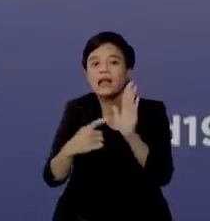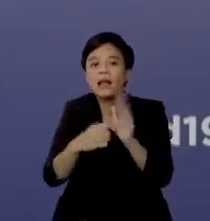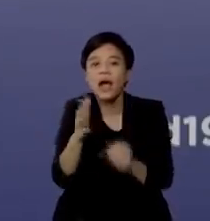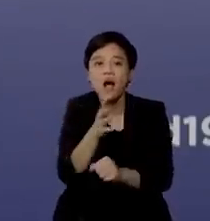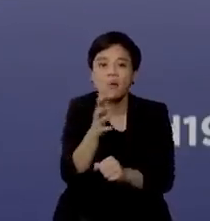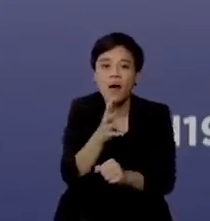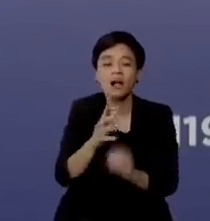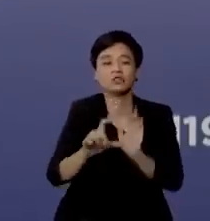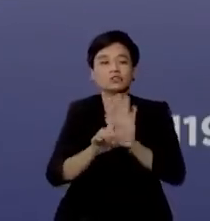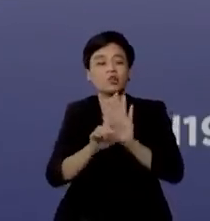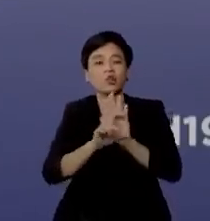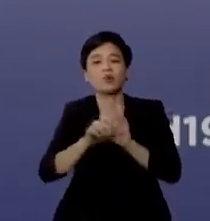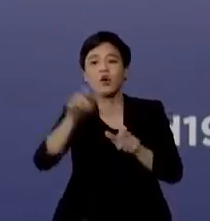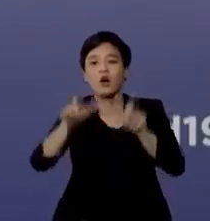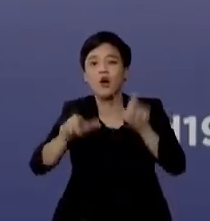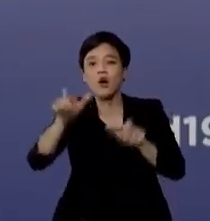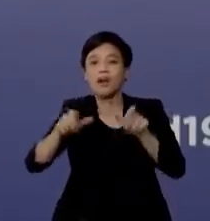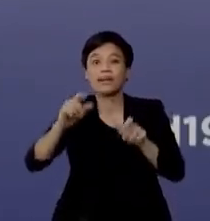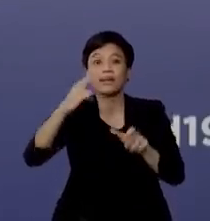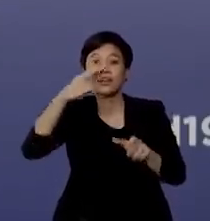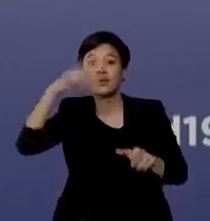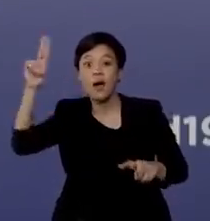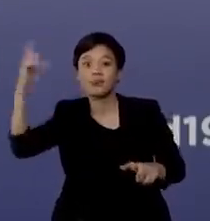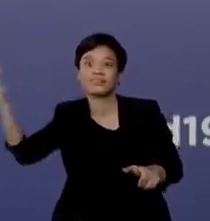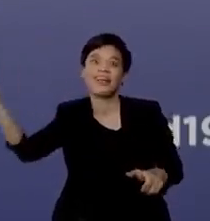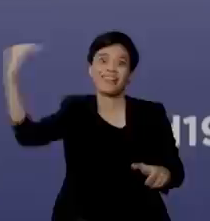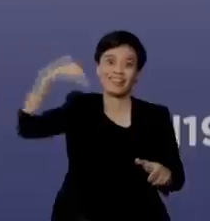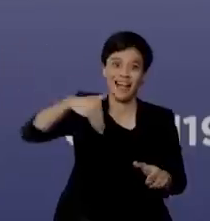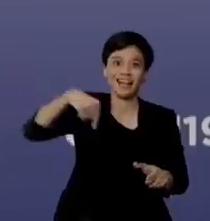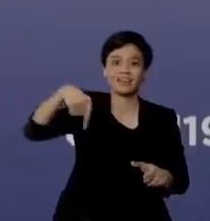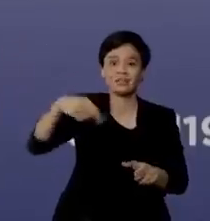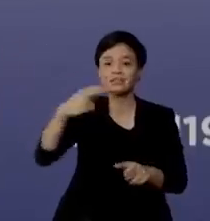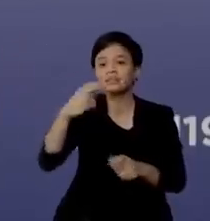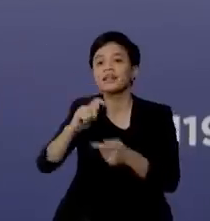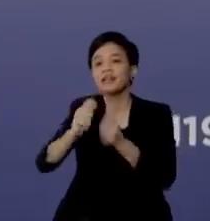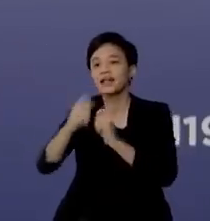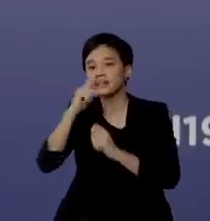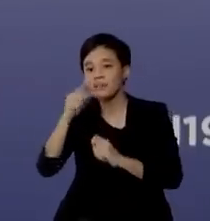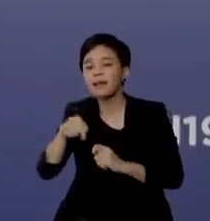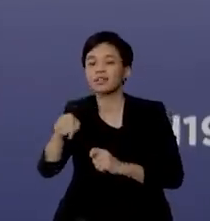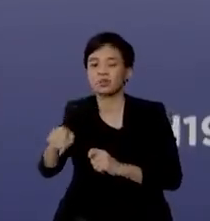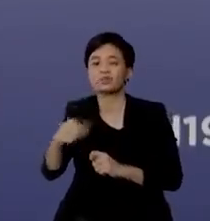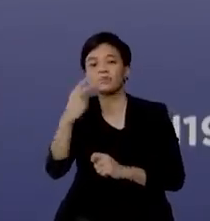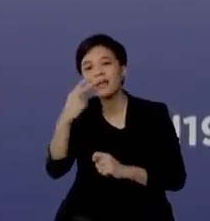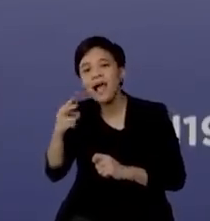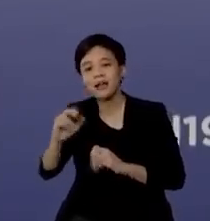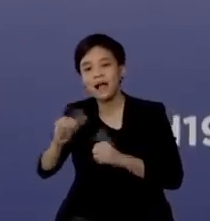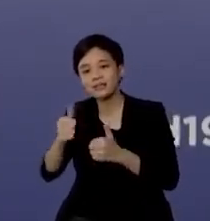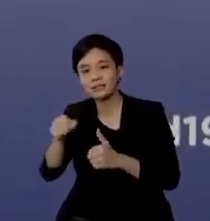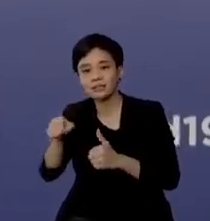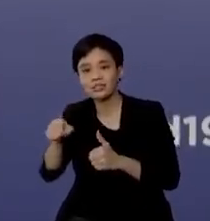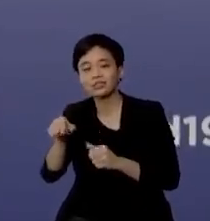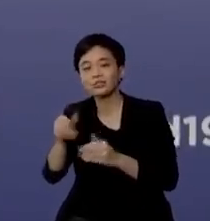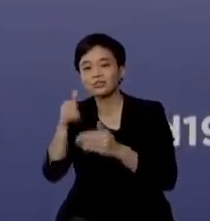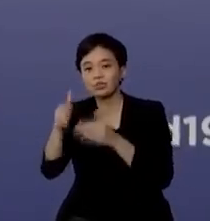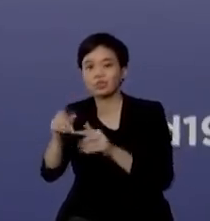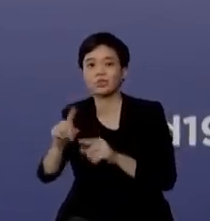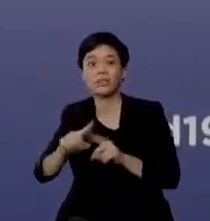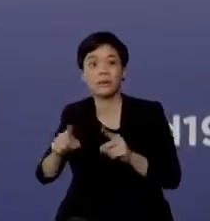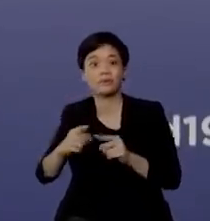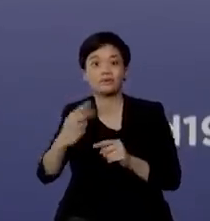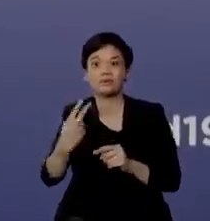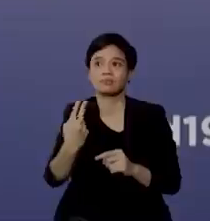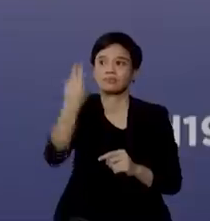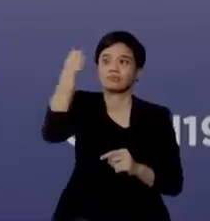pekerja migran yang kembali ke tanah air sebelum dilaksanakan pemeriksaan PCR real-time Oleh karena itu